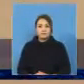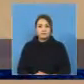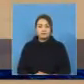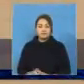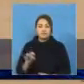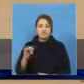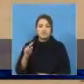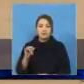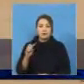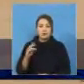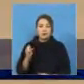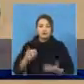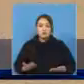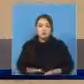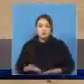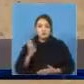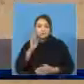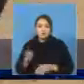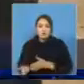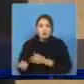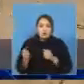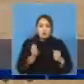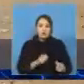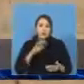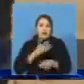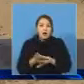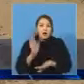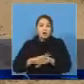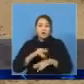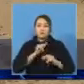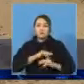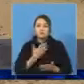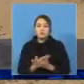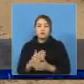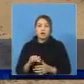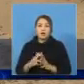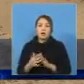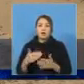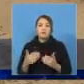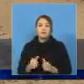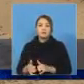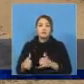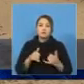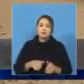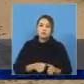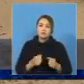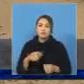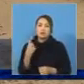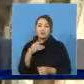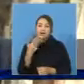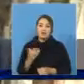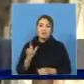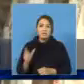Жарма ауылының тұрғындары үшін су тасу ең ауыр жұмыс. Құм басқан көшемен жүріп, ауыл шетіне баруда. Бөшкені арбамен сүйреу де бір адамға